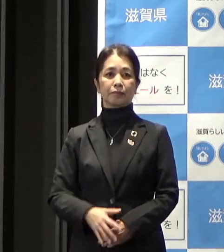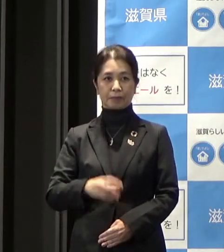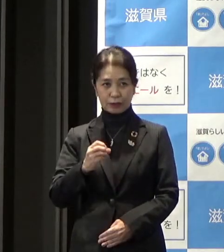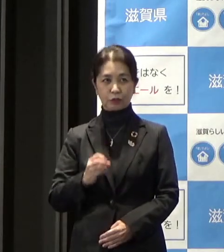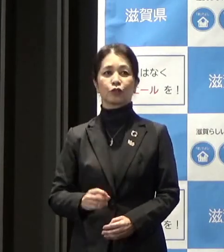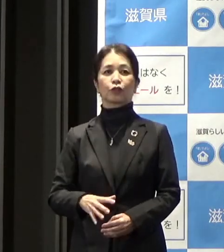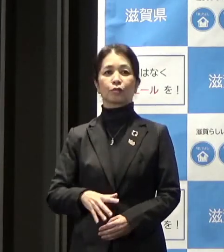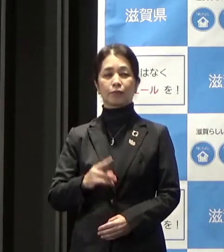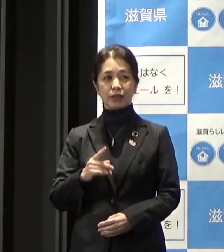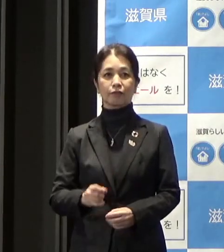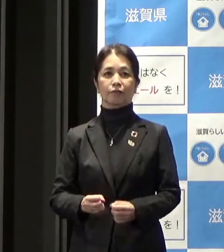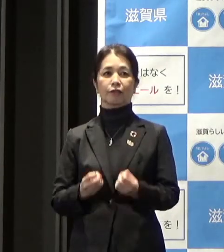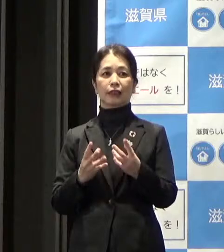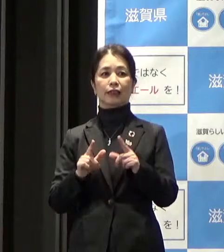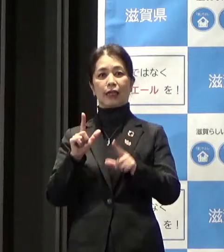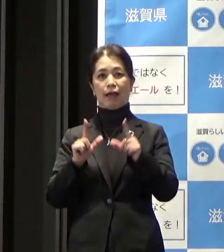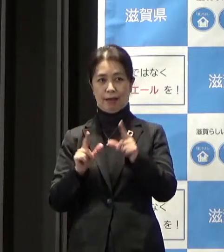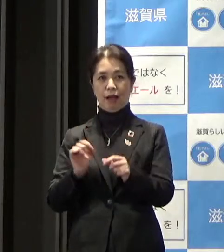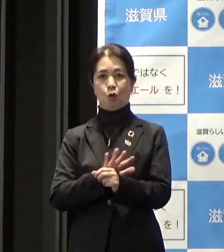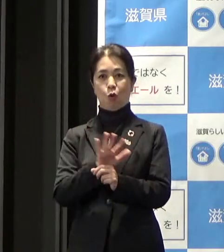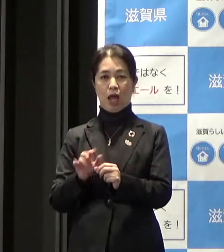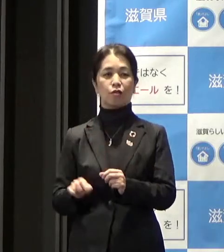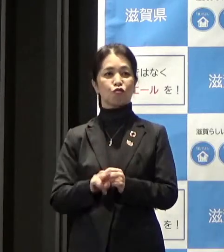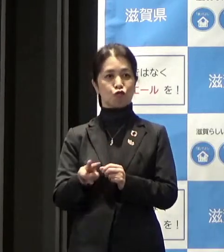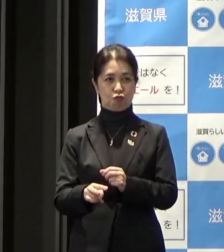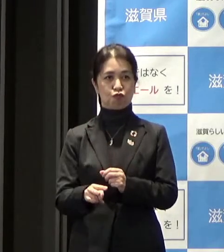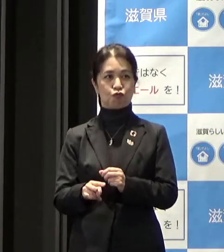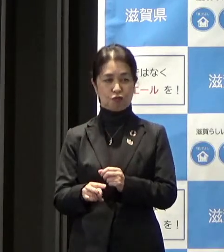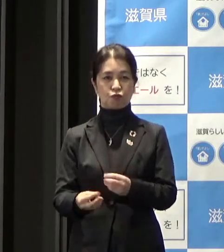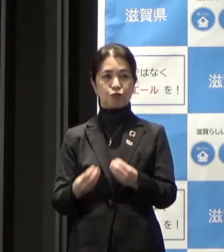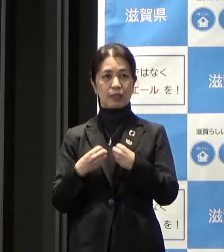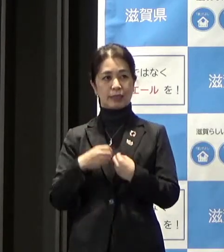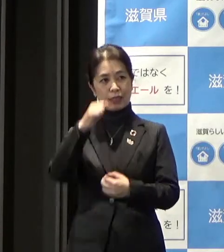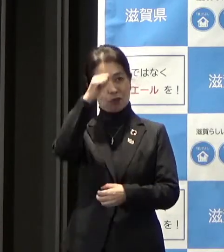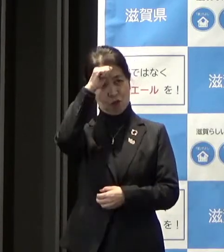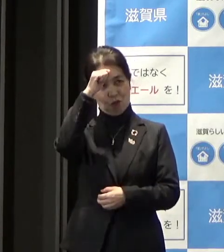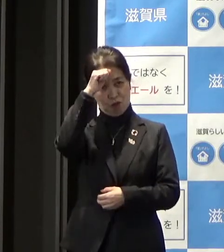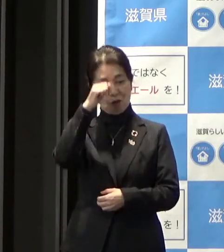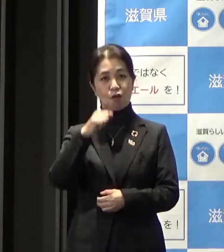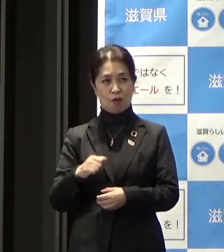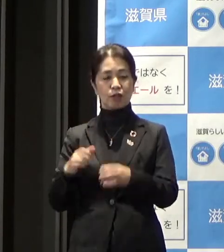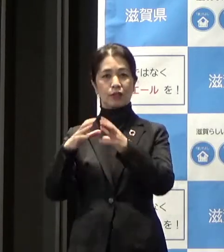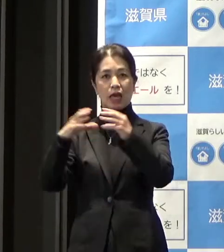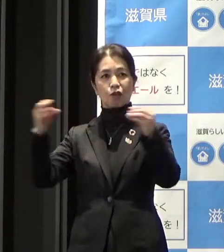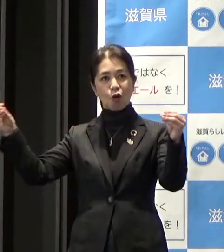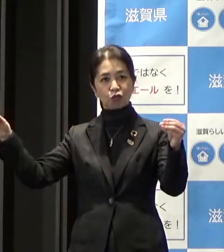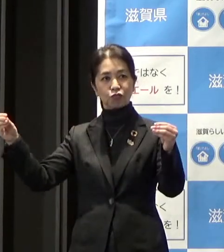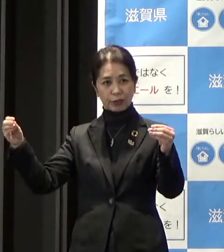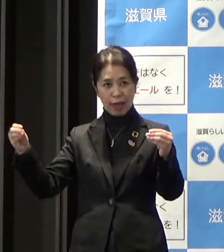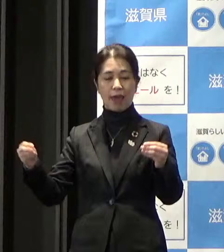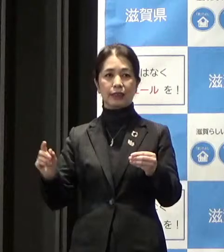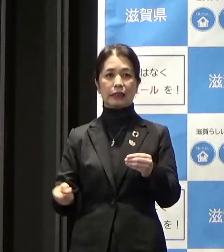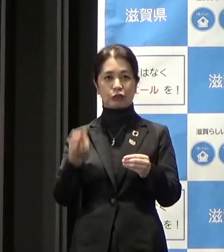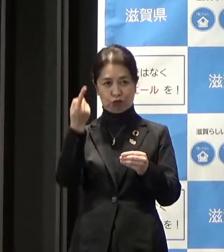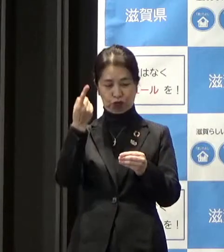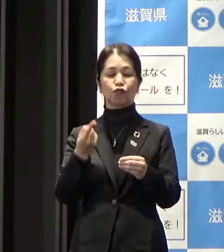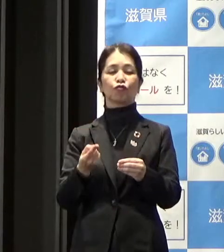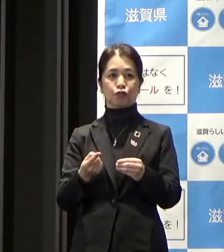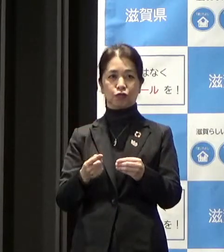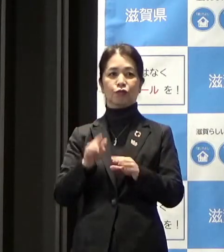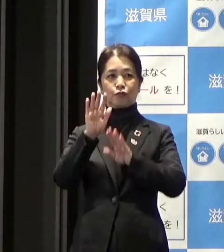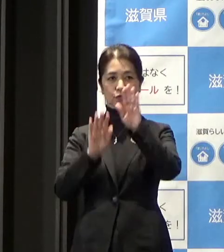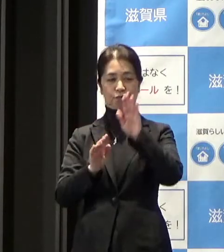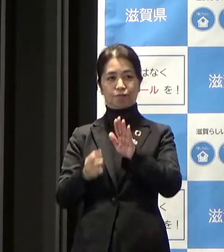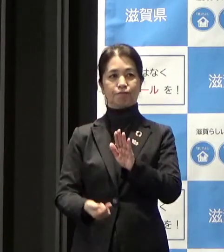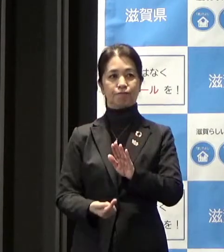新型コロナウイルス感染症ですね。緊急事態宣言は全国で解除されましたけれども、変異株があり、再